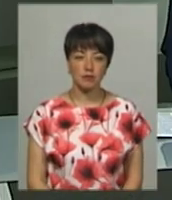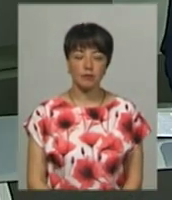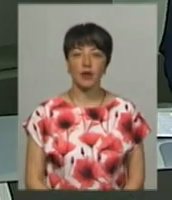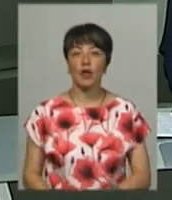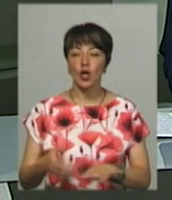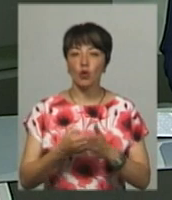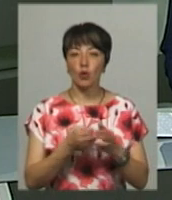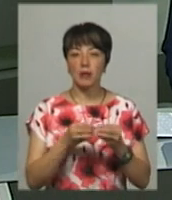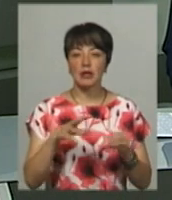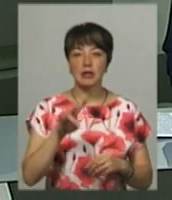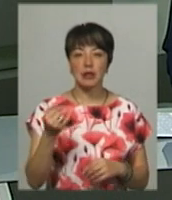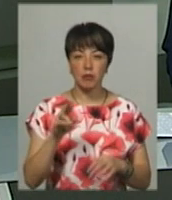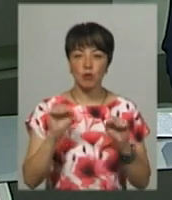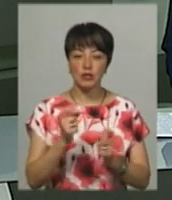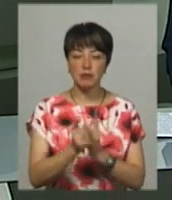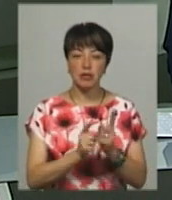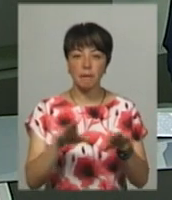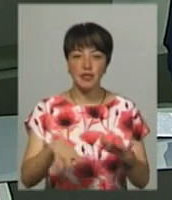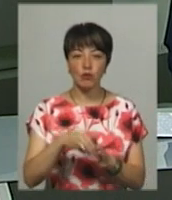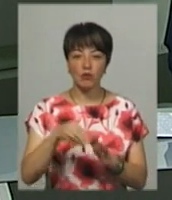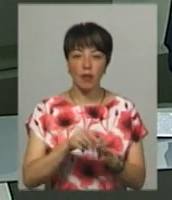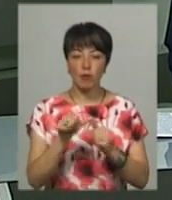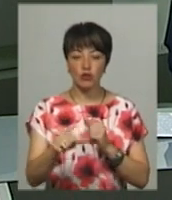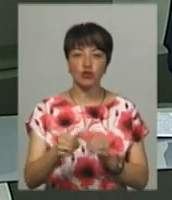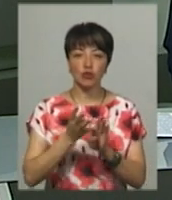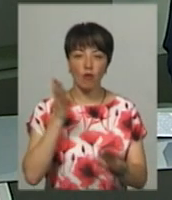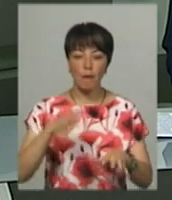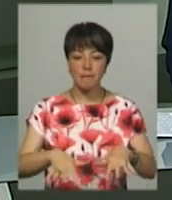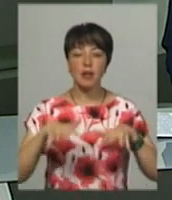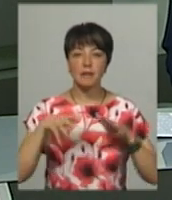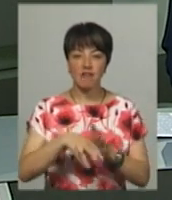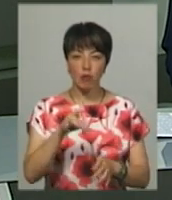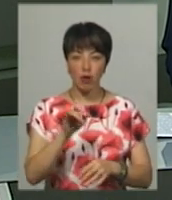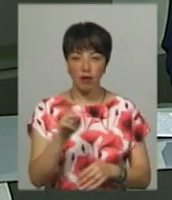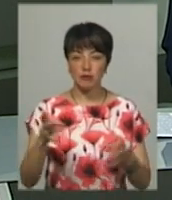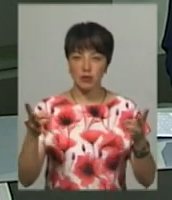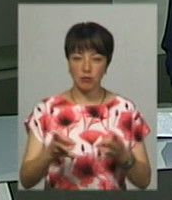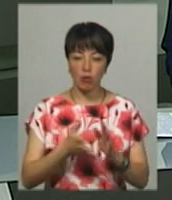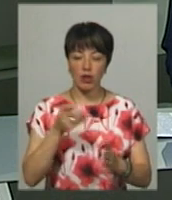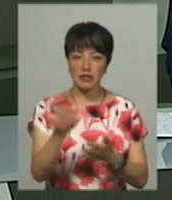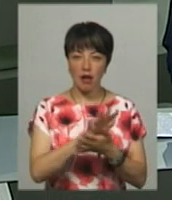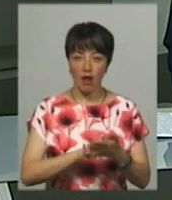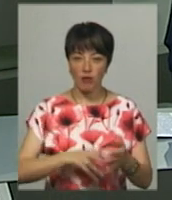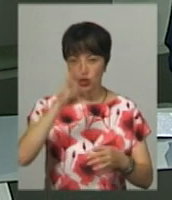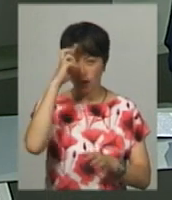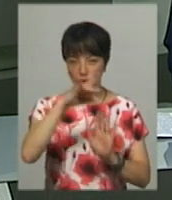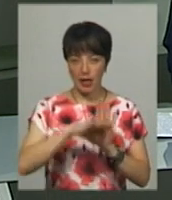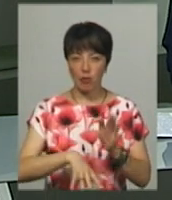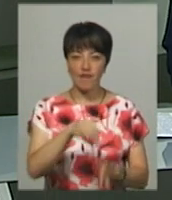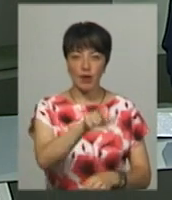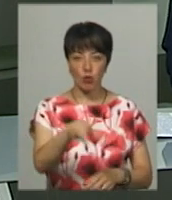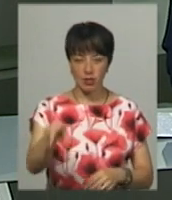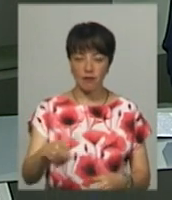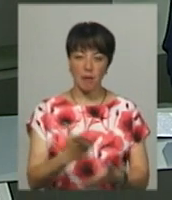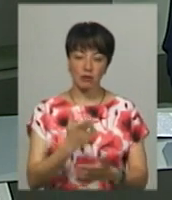До 15 липня можна змінити місце голосування на позачергових парламентських виборах. Для цього потрібно подати заяву до Державного реєстру виборців